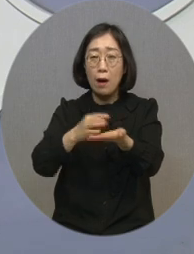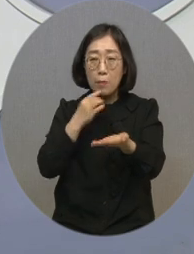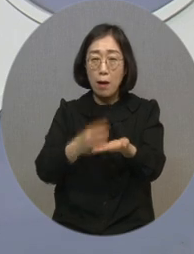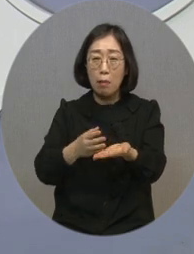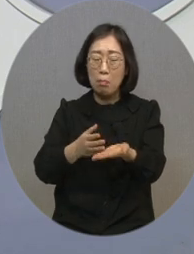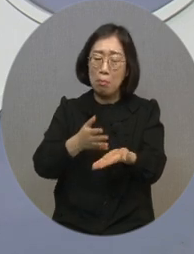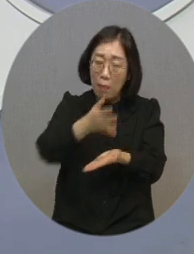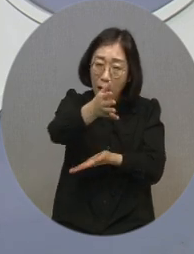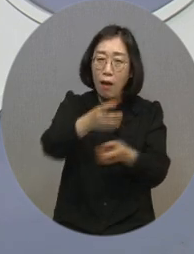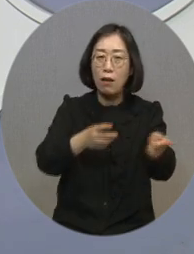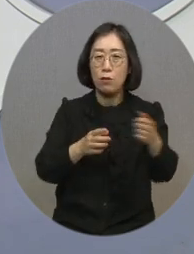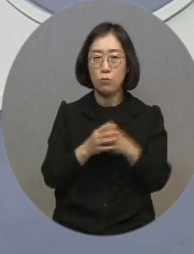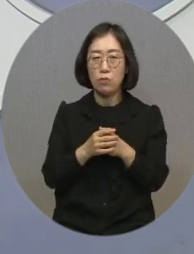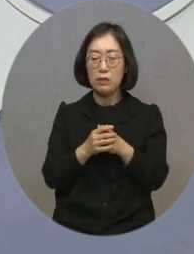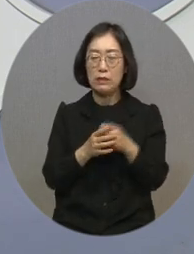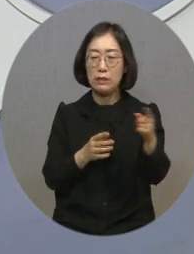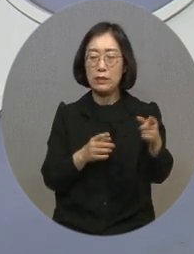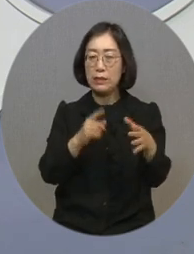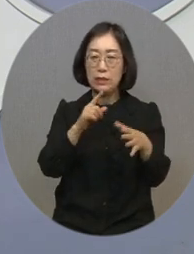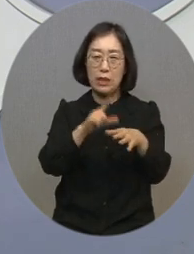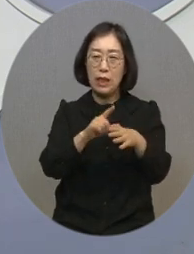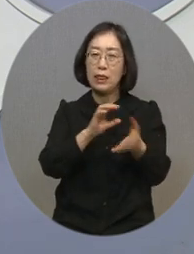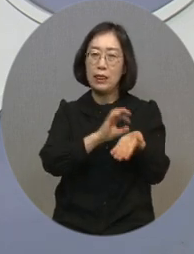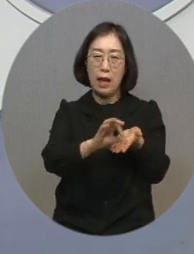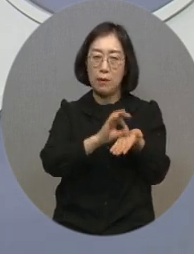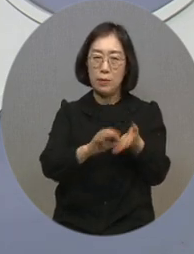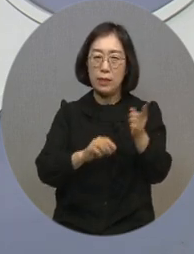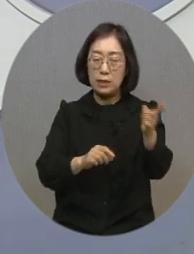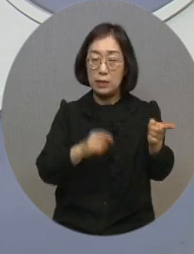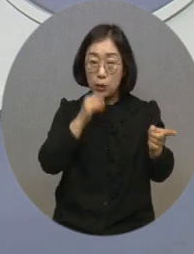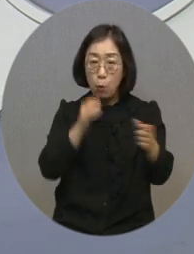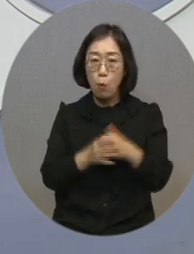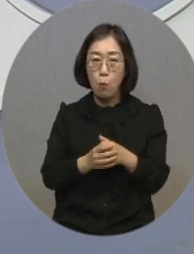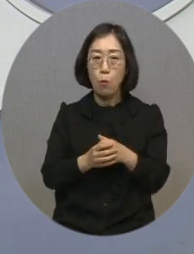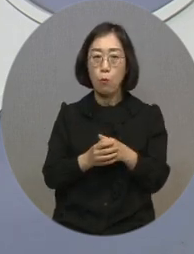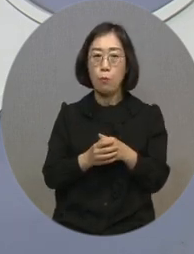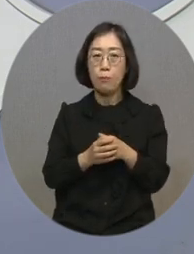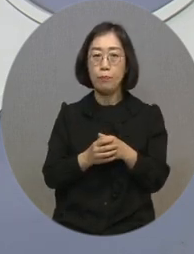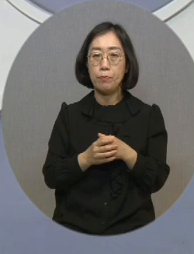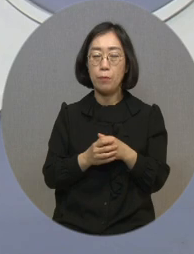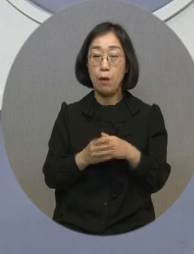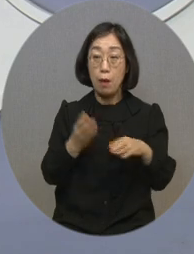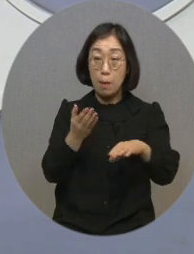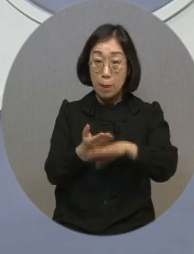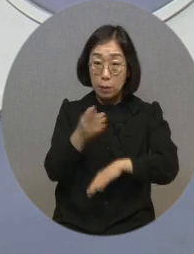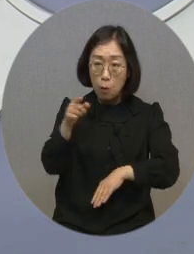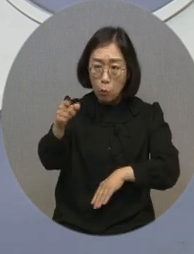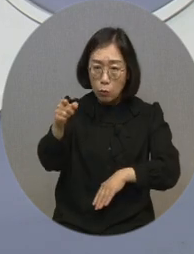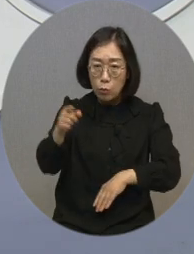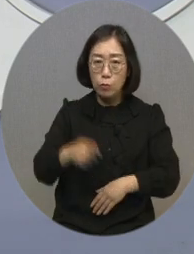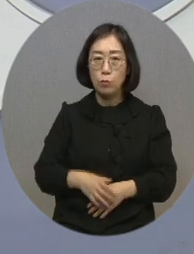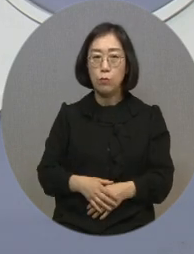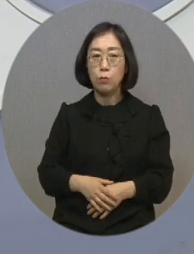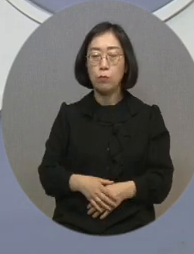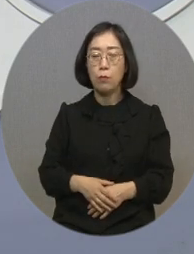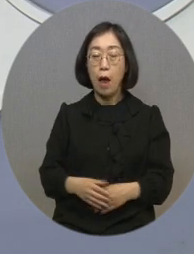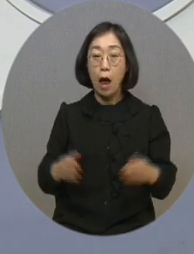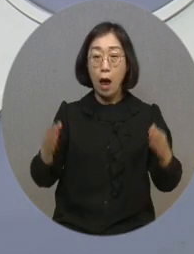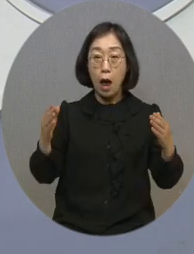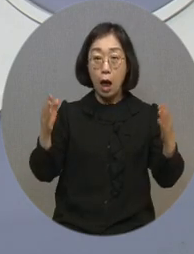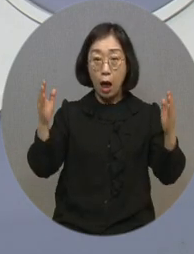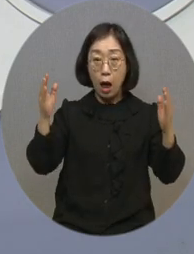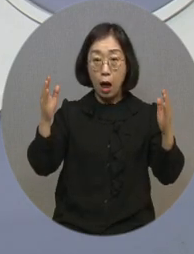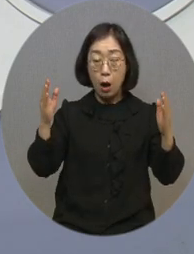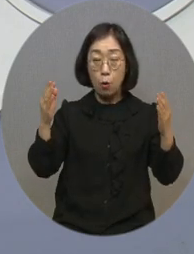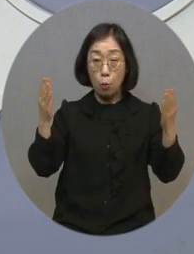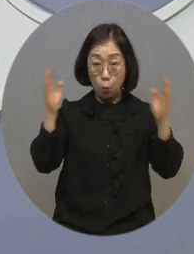이제 제가 이렇게 해서 안 되겠다 이런 생각을 가진 적도 있고, 그리고 이제 한쪽도 어떤 부류는 제가 이제 학교에서 공부할